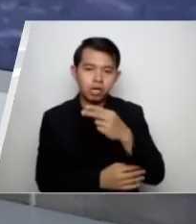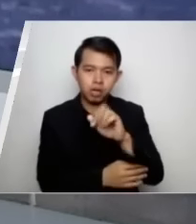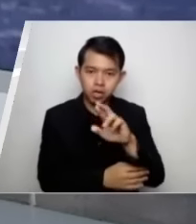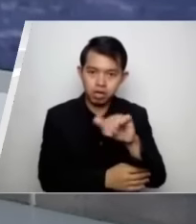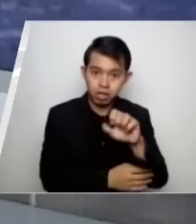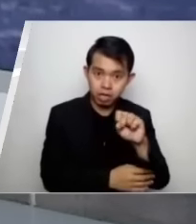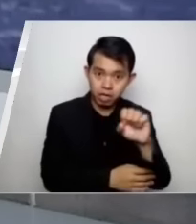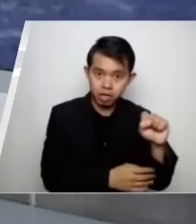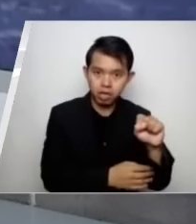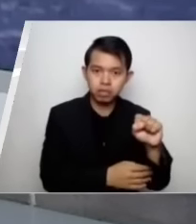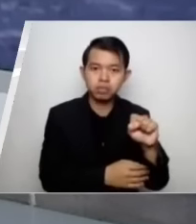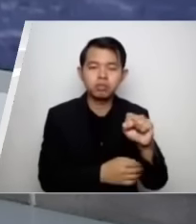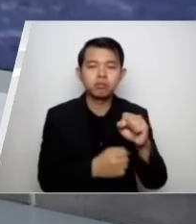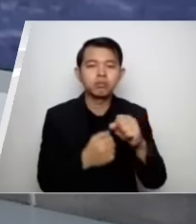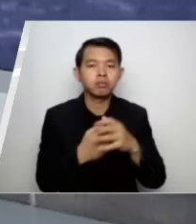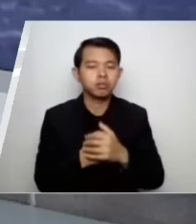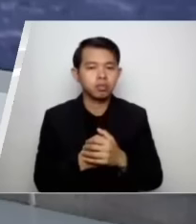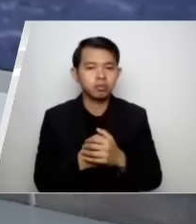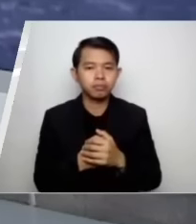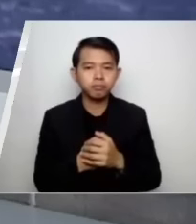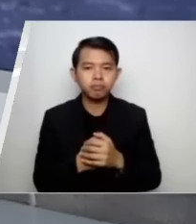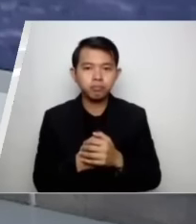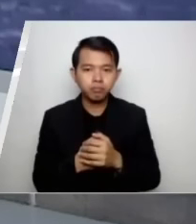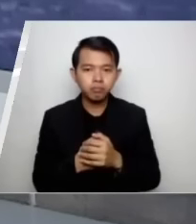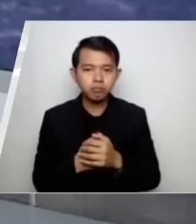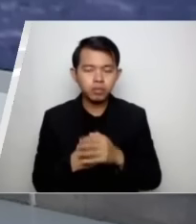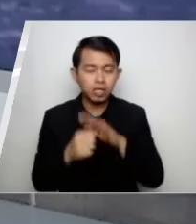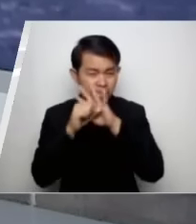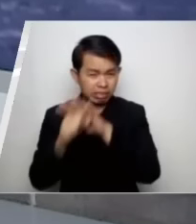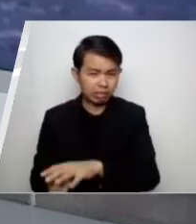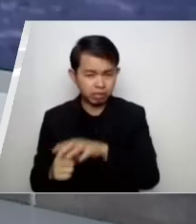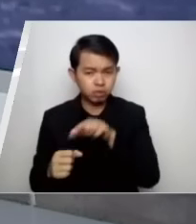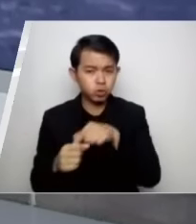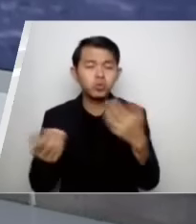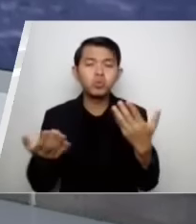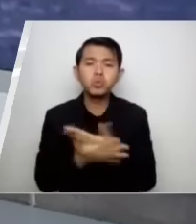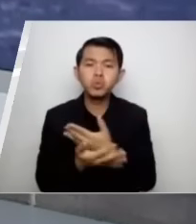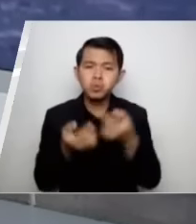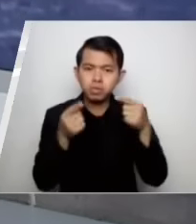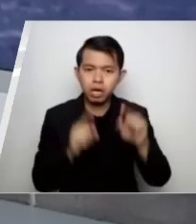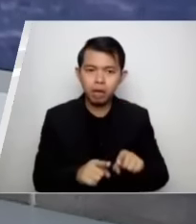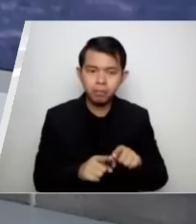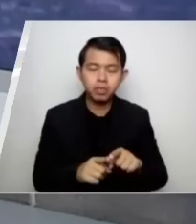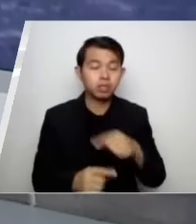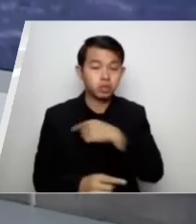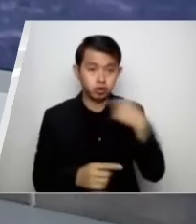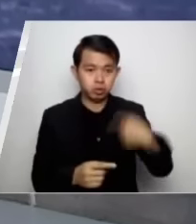tulungan sila sa lumubog nilang bangka, ay sinilaw at binantaan pa sila ng China Coast